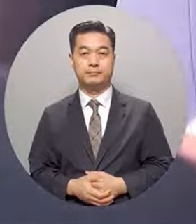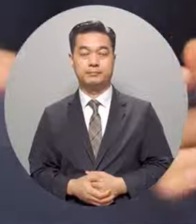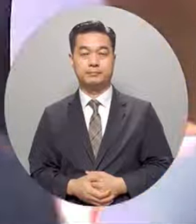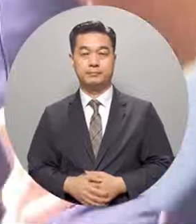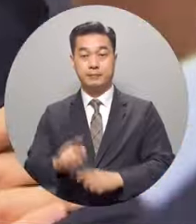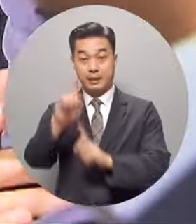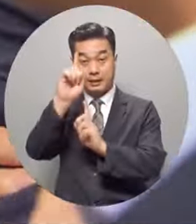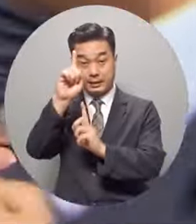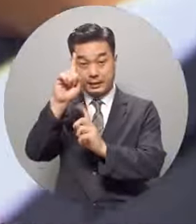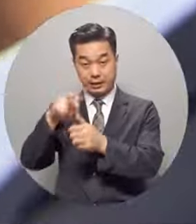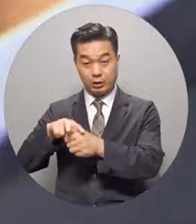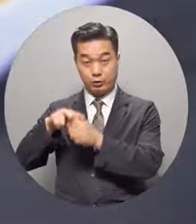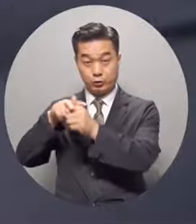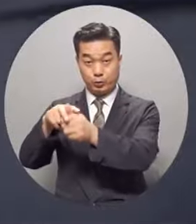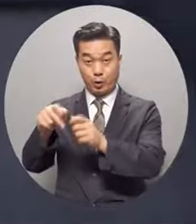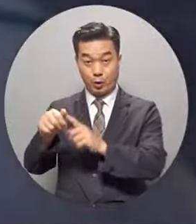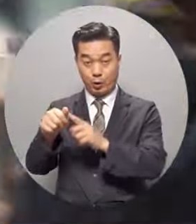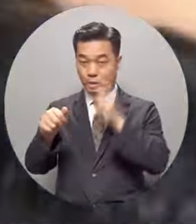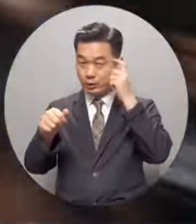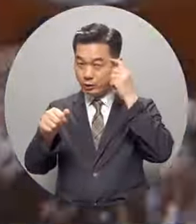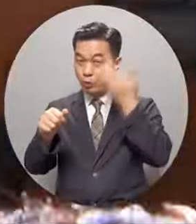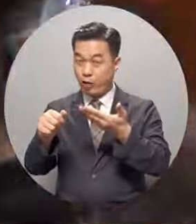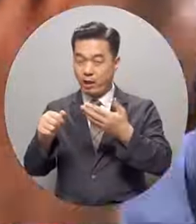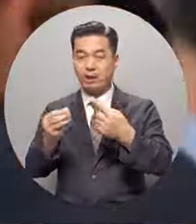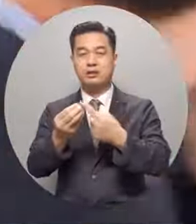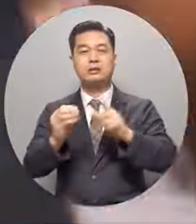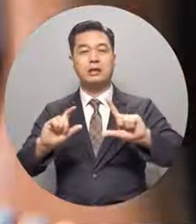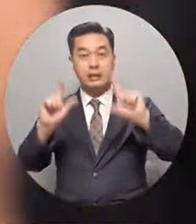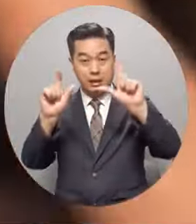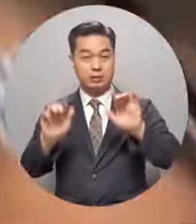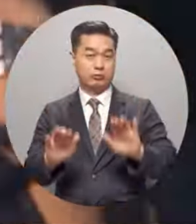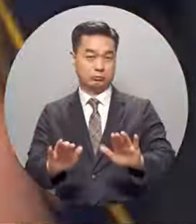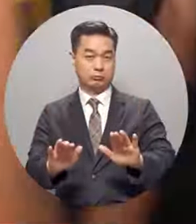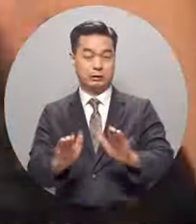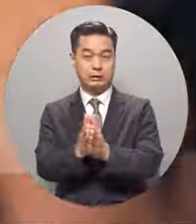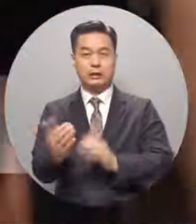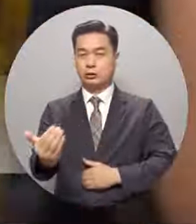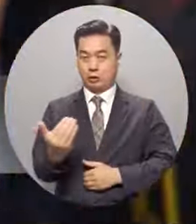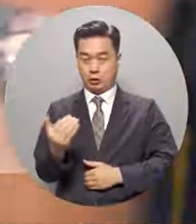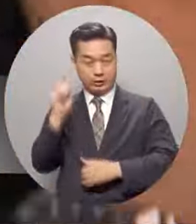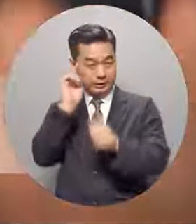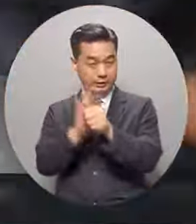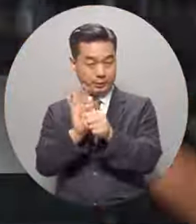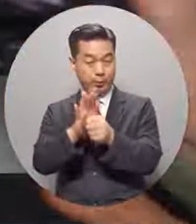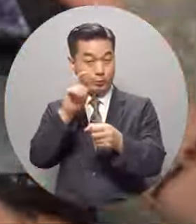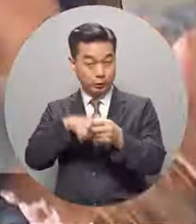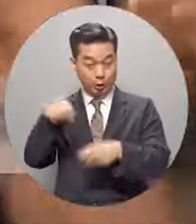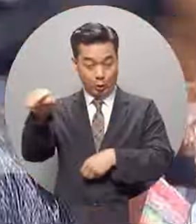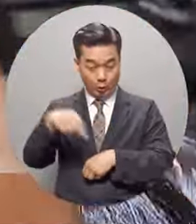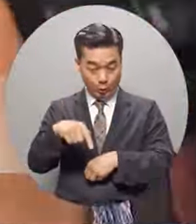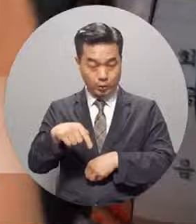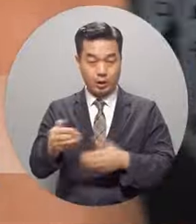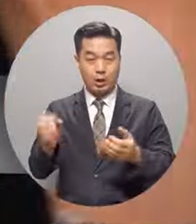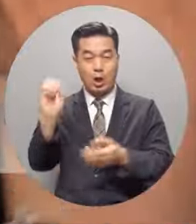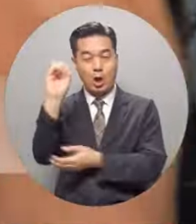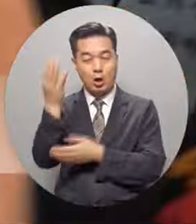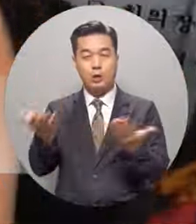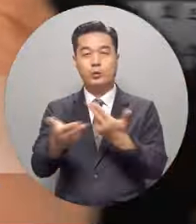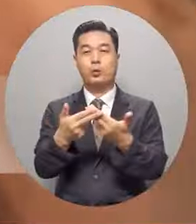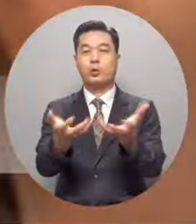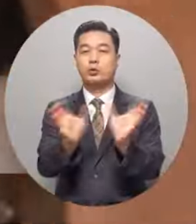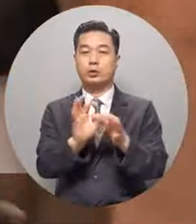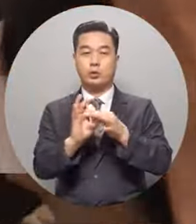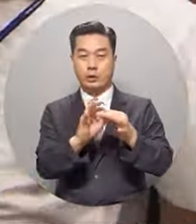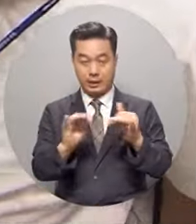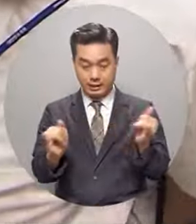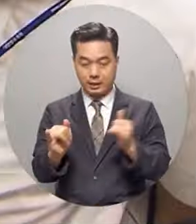이진숙 방송통신위원장 후보 청문회 첫째 날. 청문회 시작 전 참고인으로 출석한 언론노조 관계자들과 야당 의원이